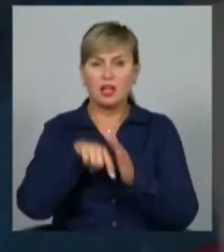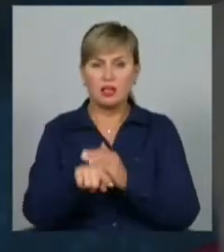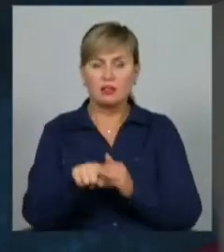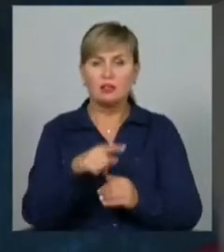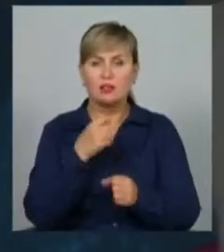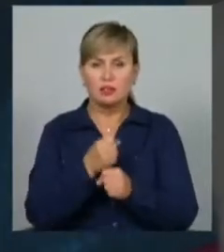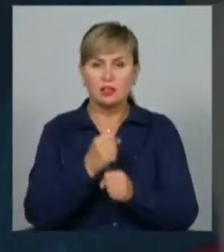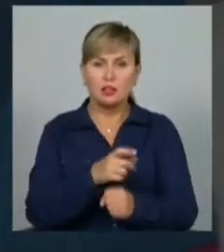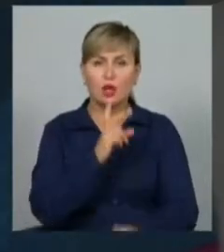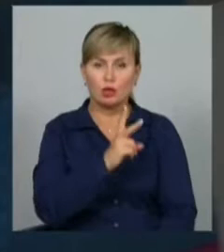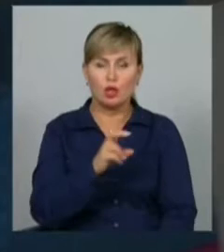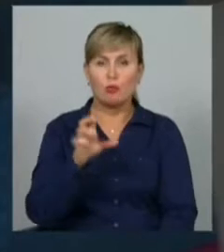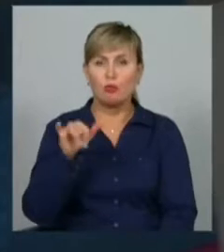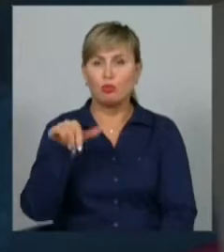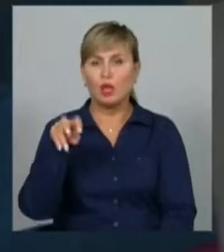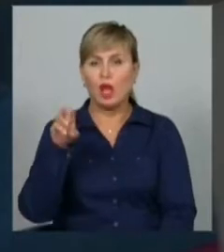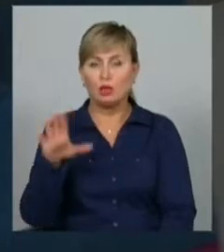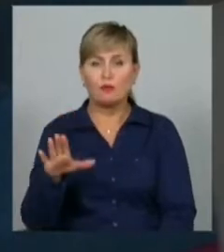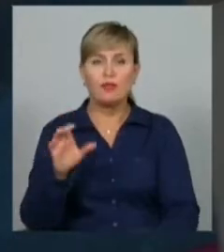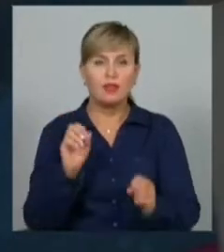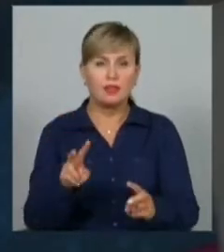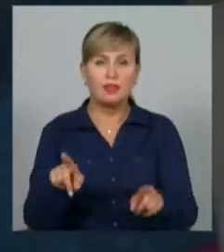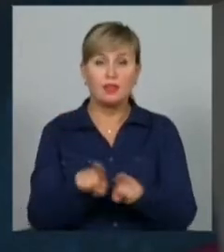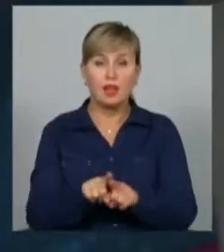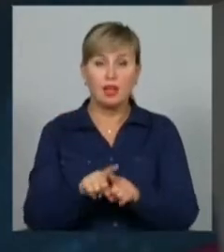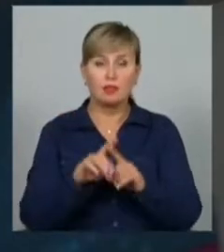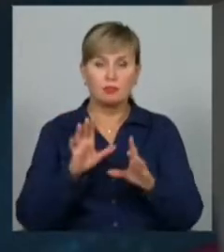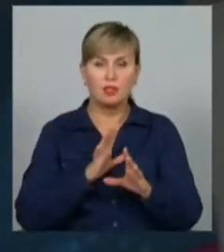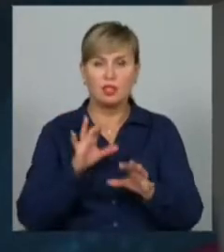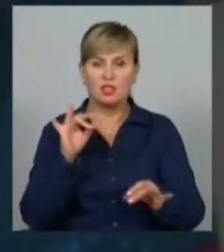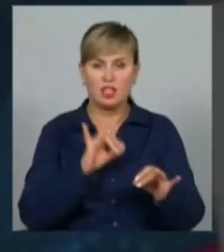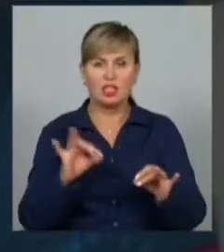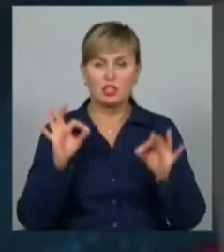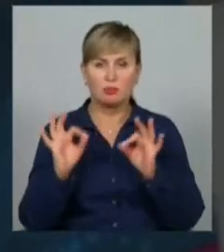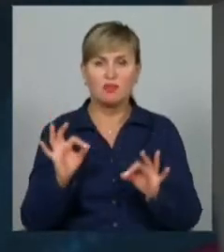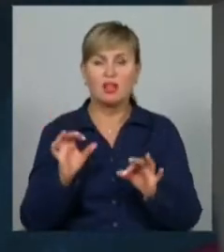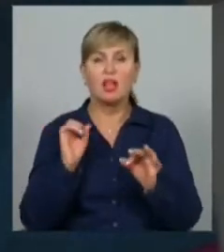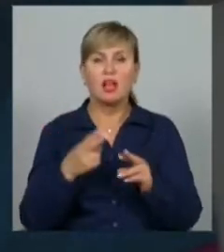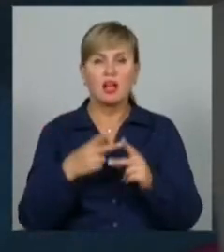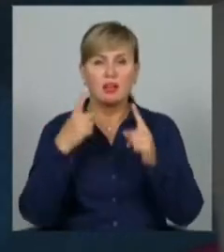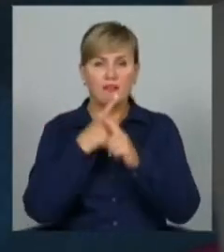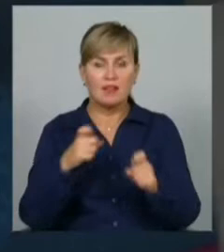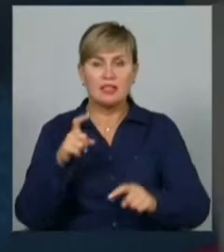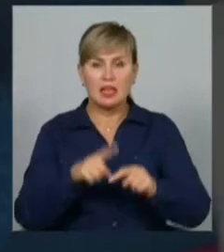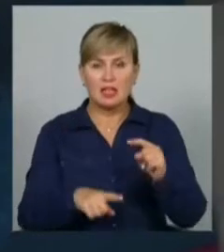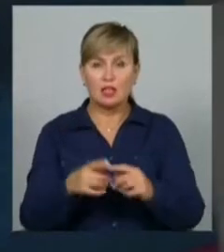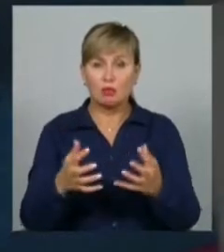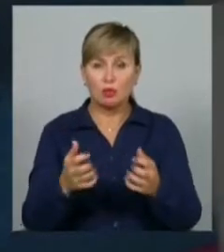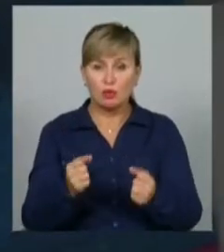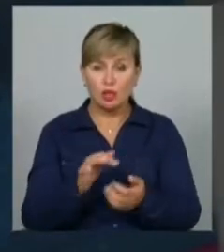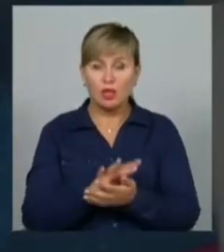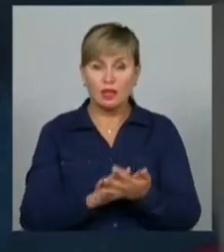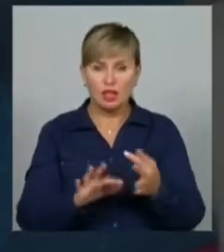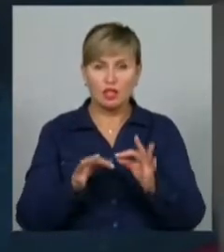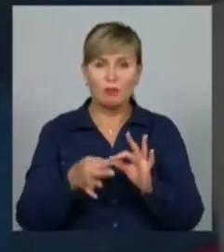водрузили Кошкарбаев и Булатов. Так свершилась историческая справедливость. Как эту весть восприняли родные фронтовика, Дана